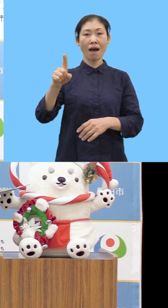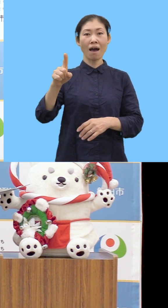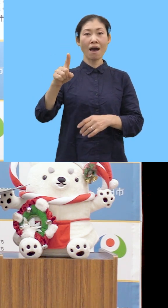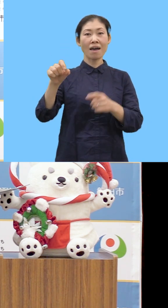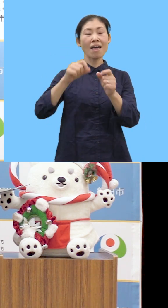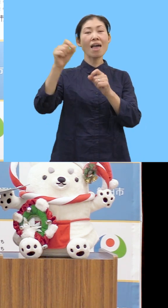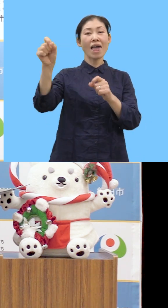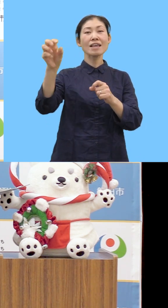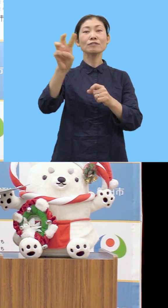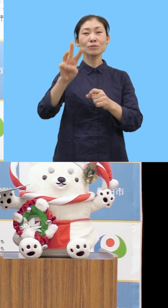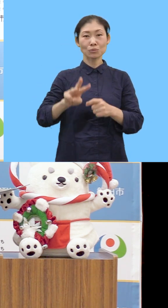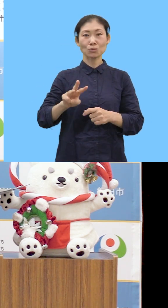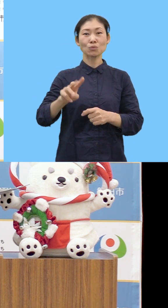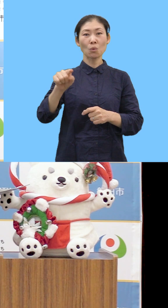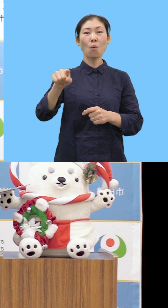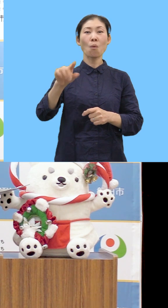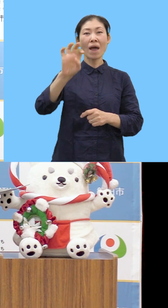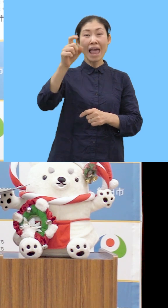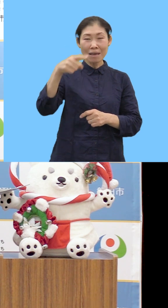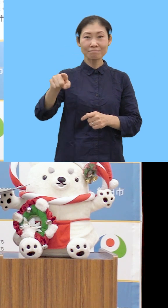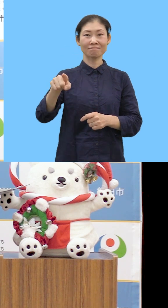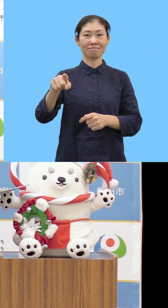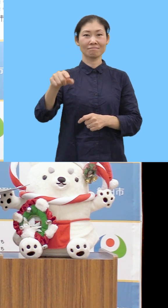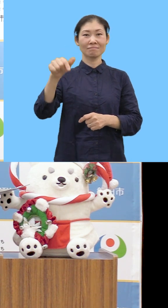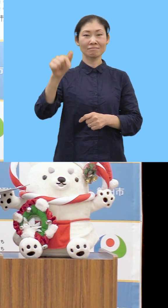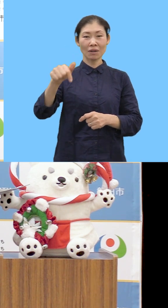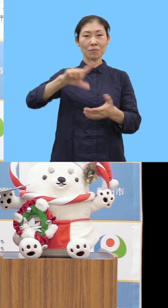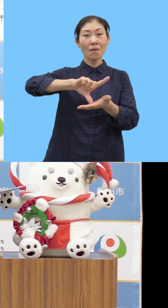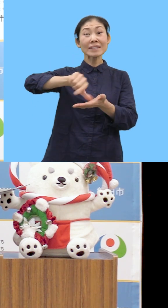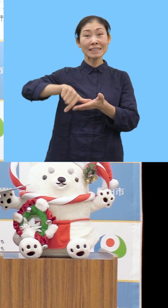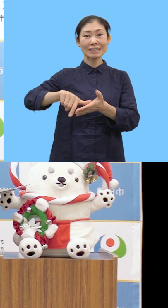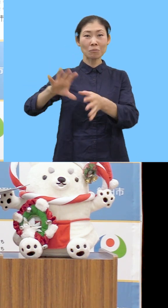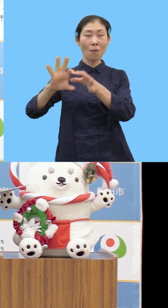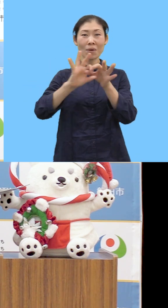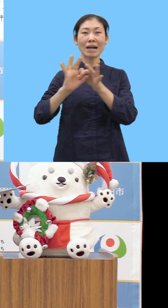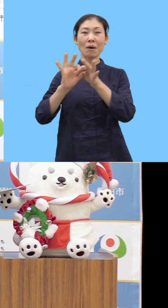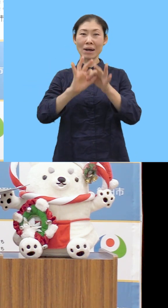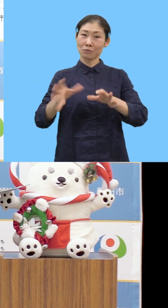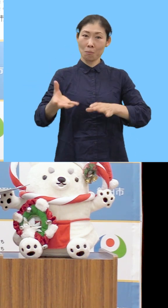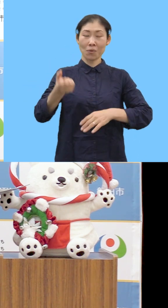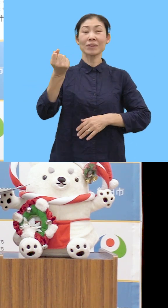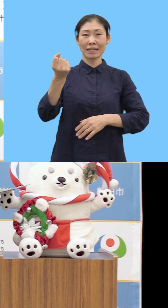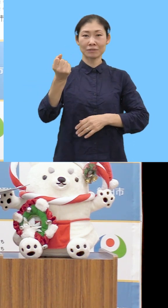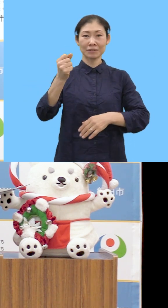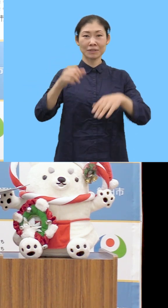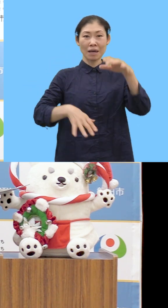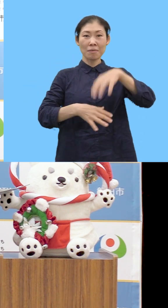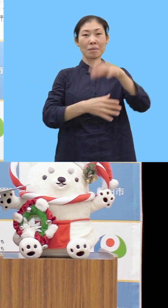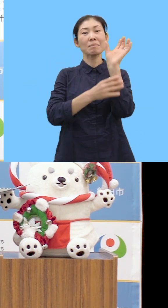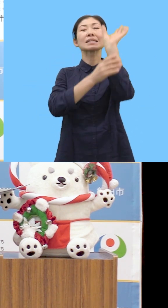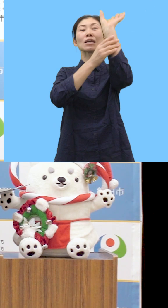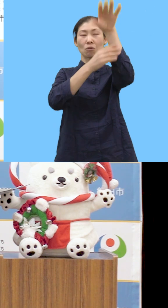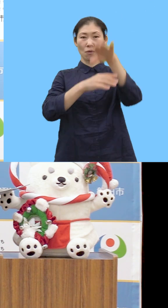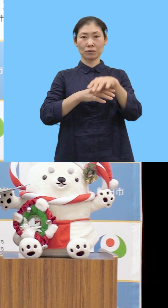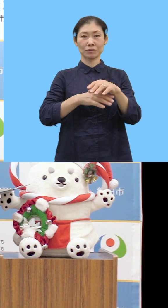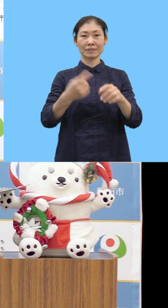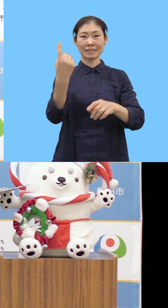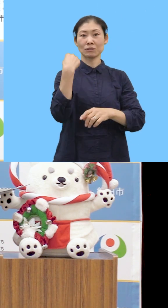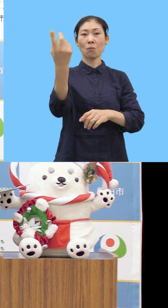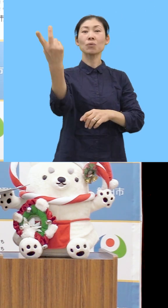、この地域もチームに非常に関わりを持っているわけでありますが、昨日おとといと浜松アリーナ